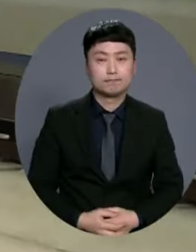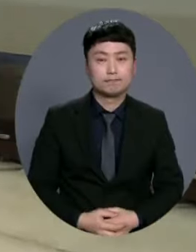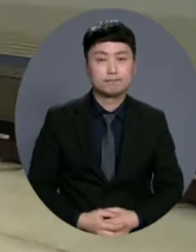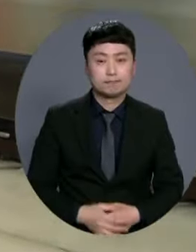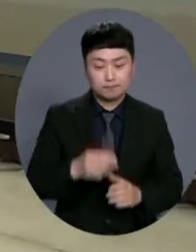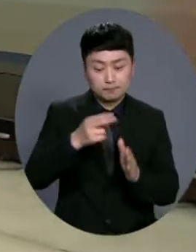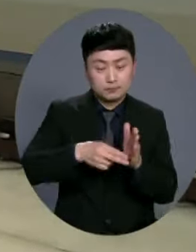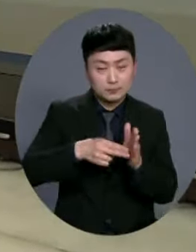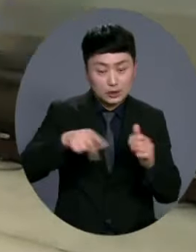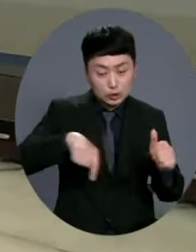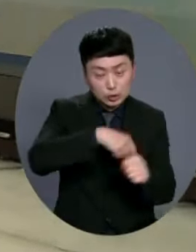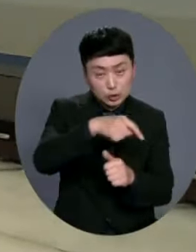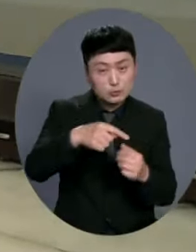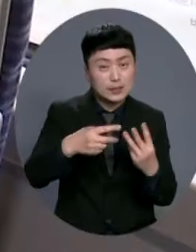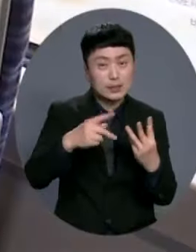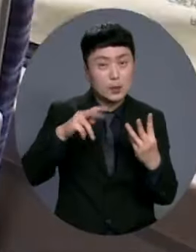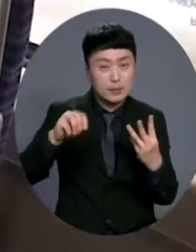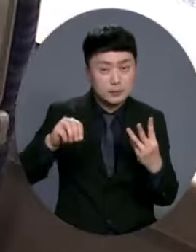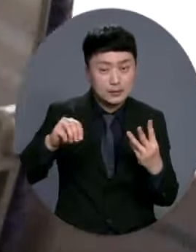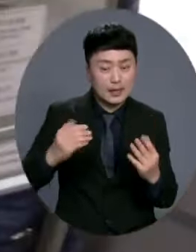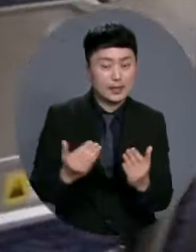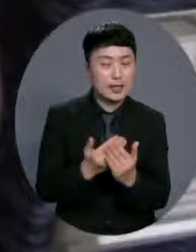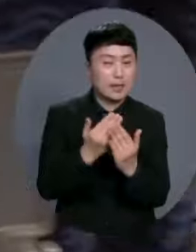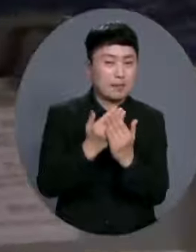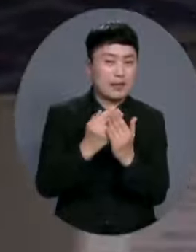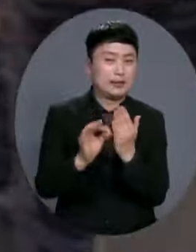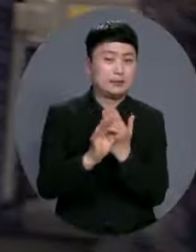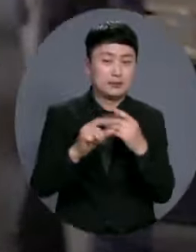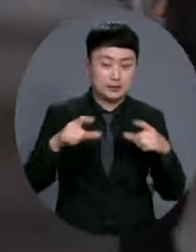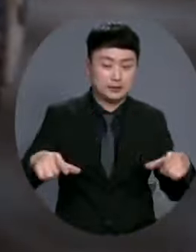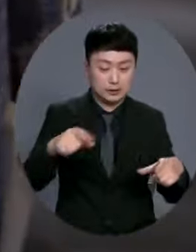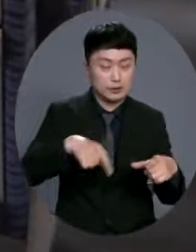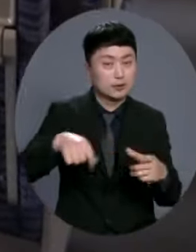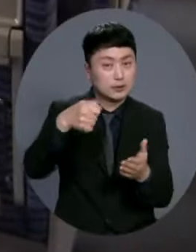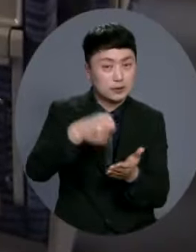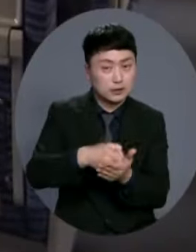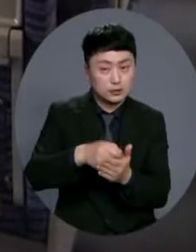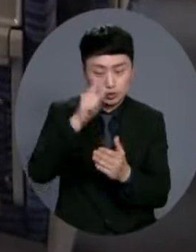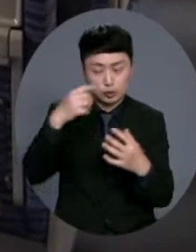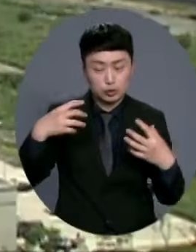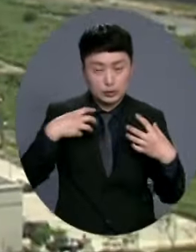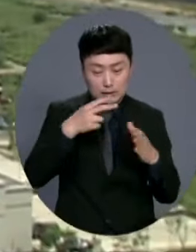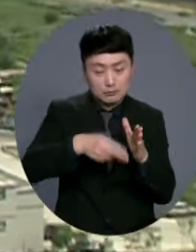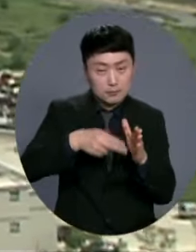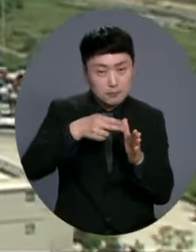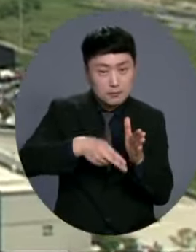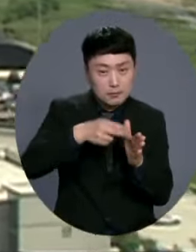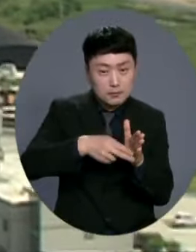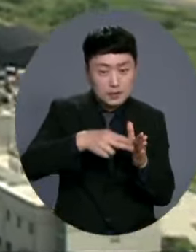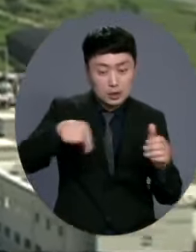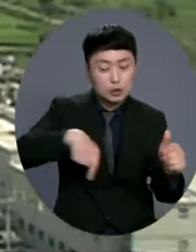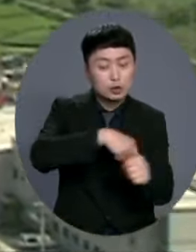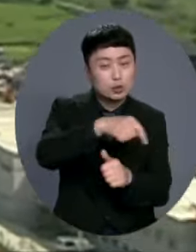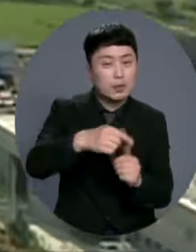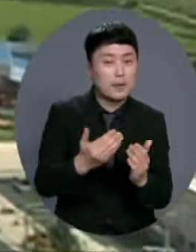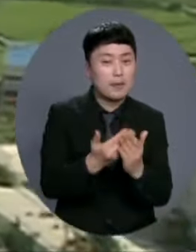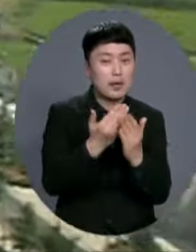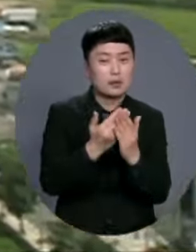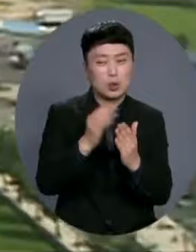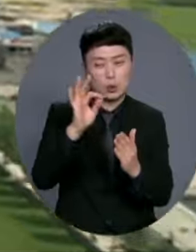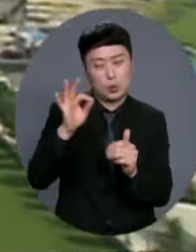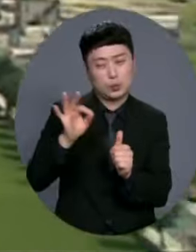철도 역사 주변 3km 이내를 개발 예정 지역으로 지정하고 국가가 철도 건설 사업과 주변 지역 개발을 위한